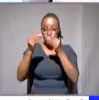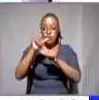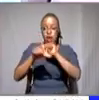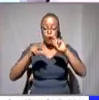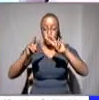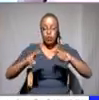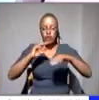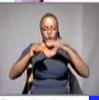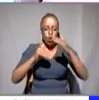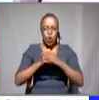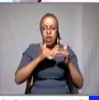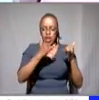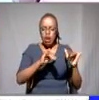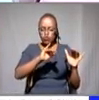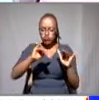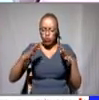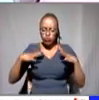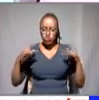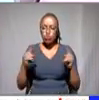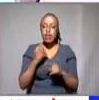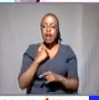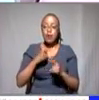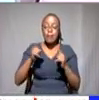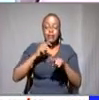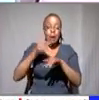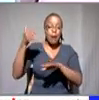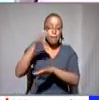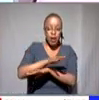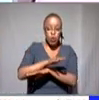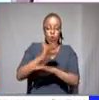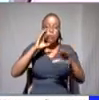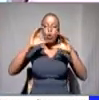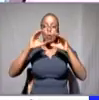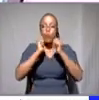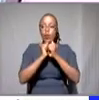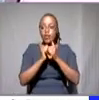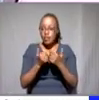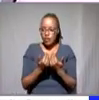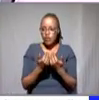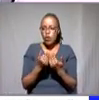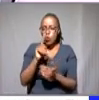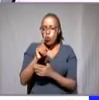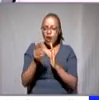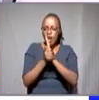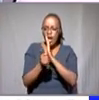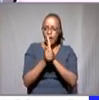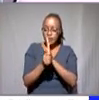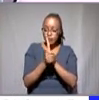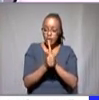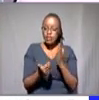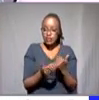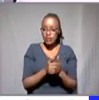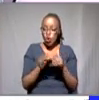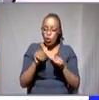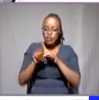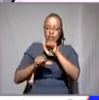uyu wothe riu tukwamba tuikirie wona twacokereria ni tukwamba tukianaria na mutaramu kana